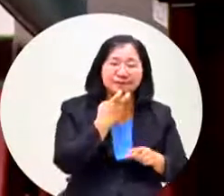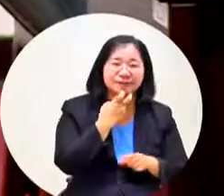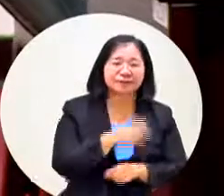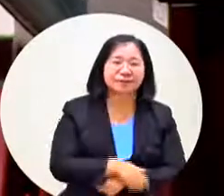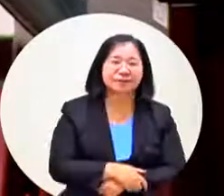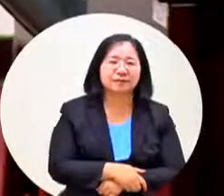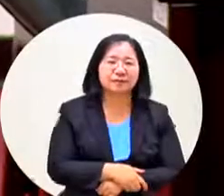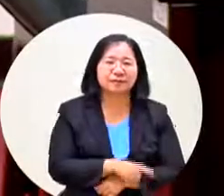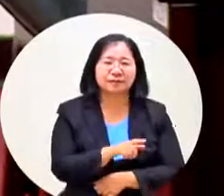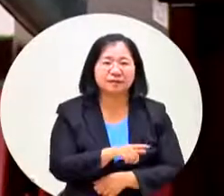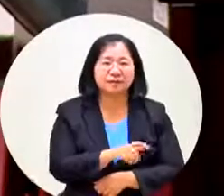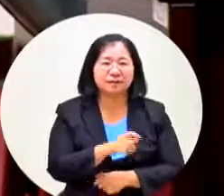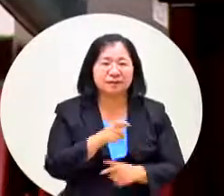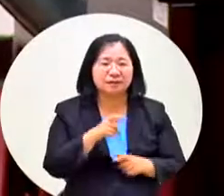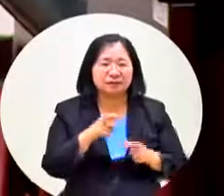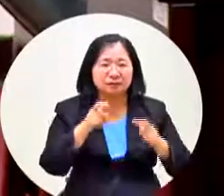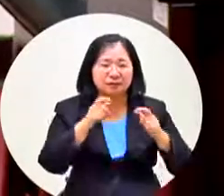用？